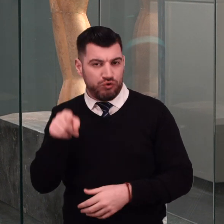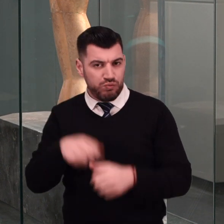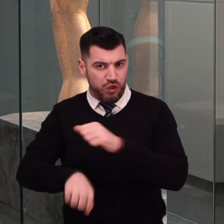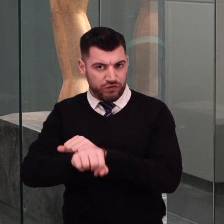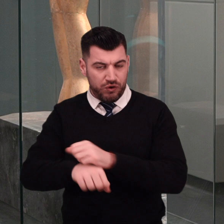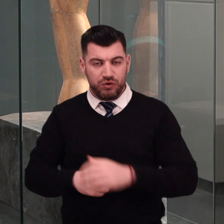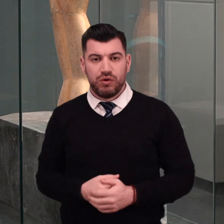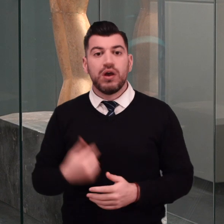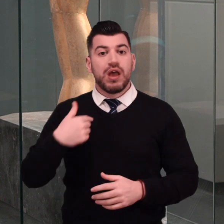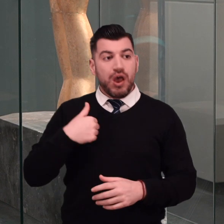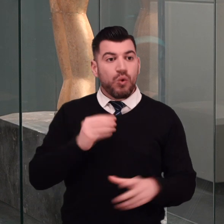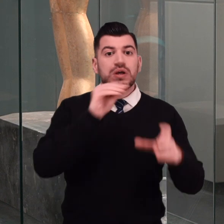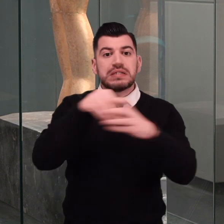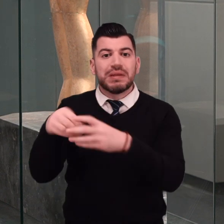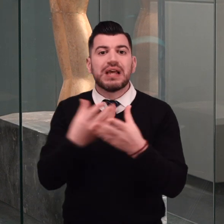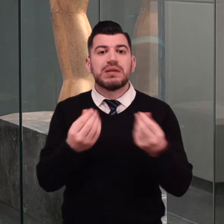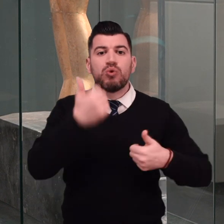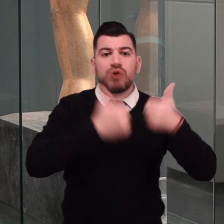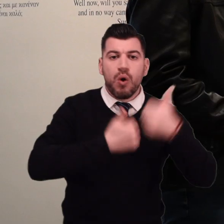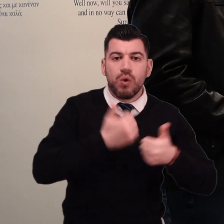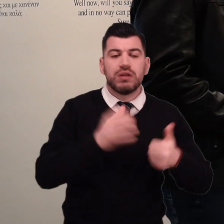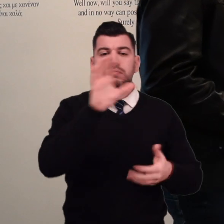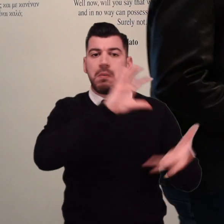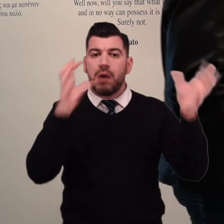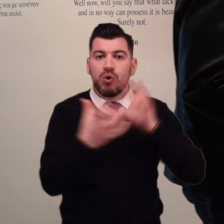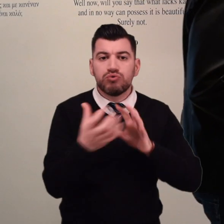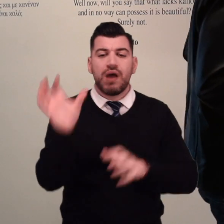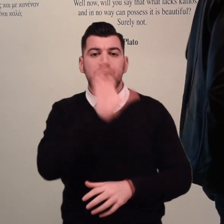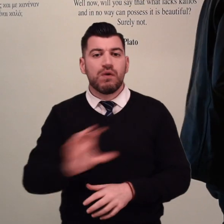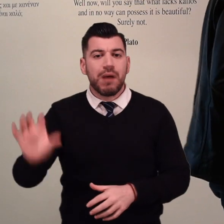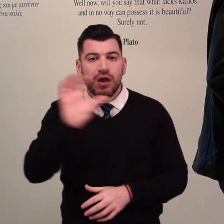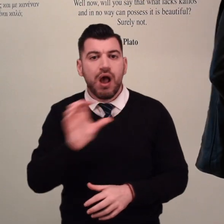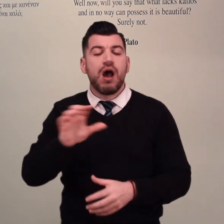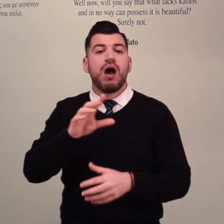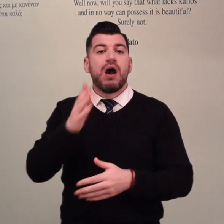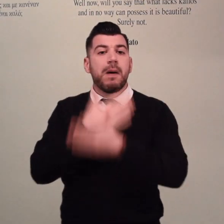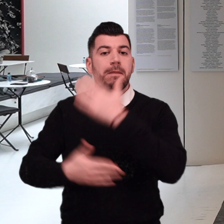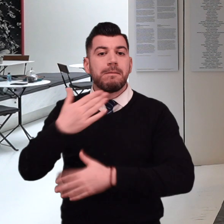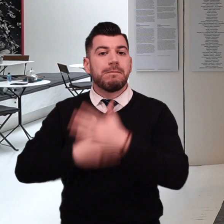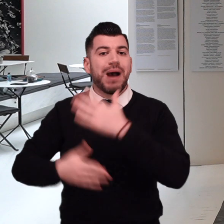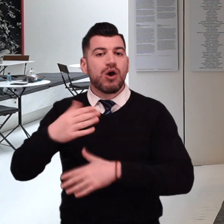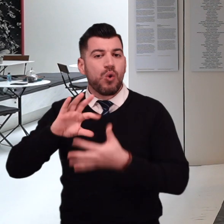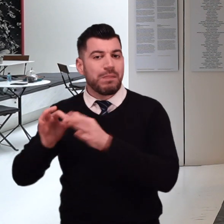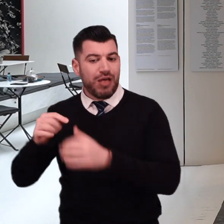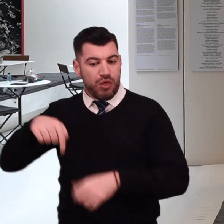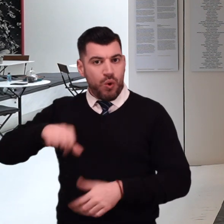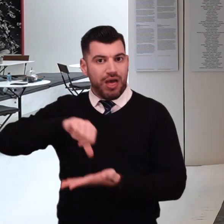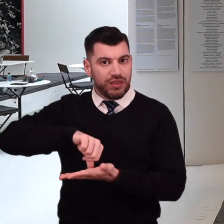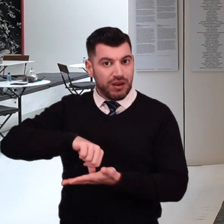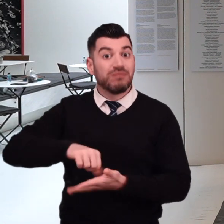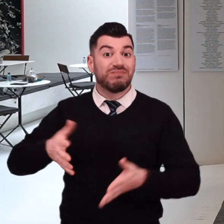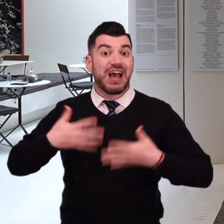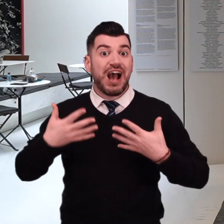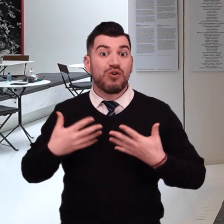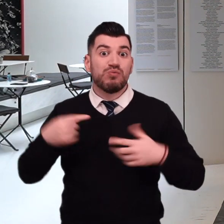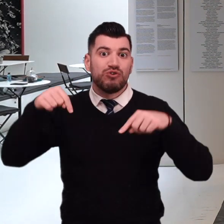να συμμετέχω σε παγκόσμια, ευρωπαϊκά και στην Παρολυμπιάδα που έγινε στην Αθήνα. Και είμαι πολύ χαρούμενος, η αλήθεια είναι γι' αυτό,